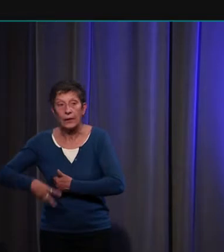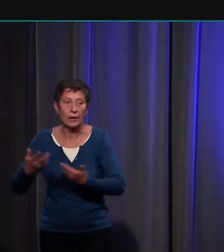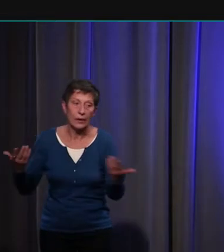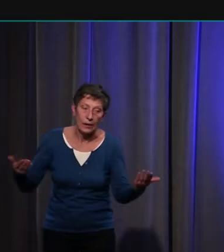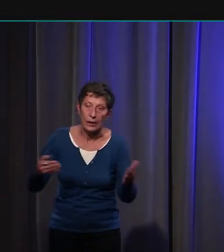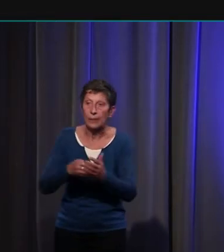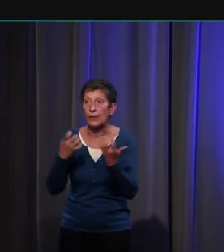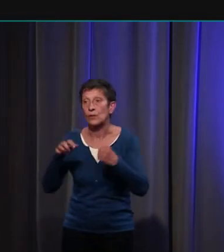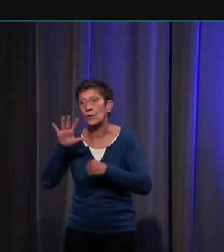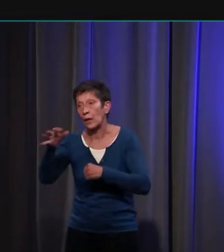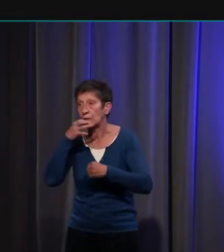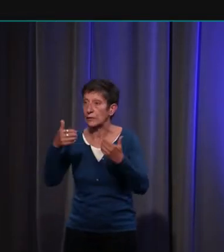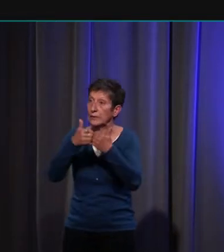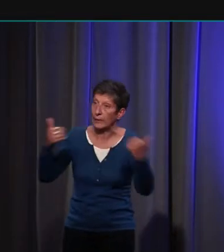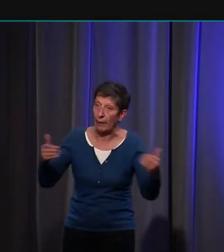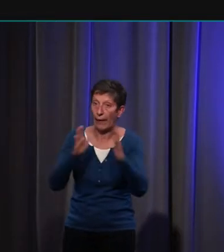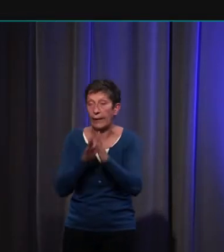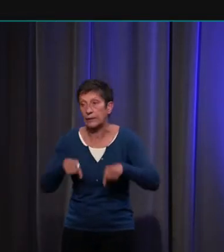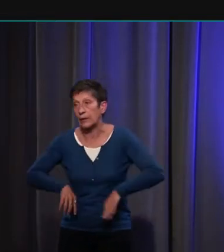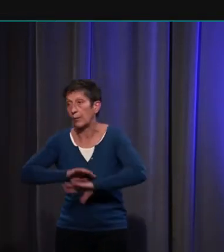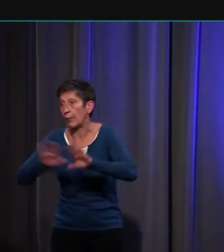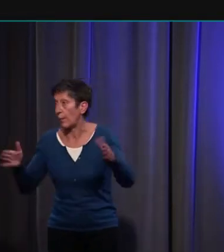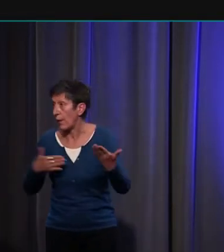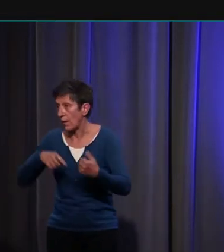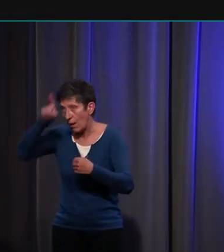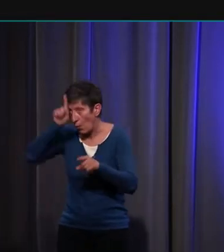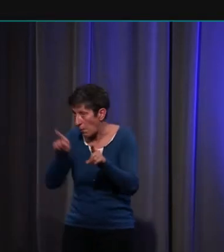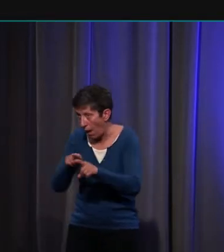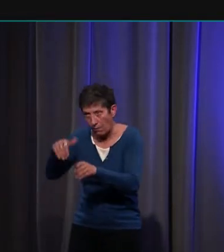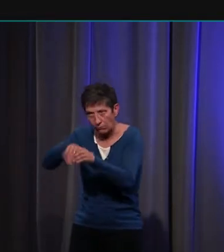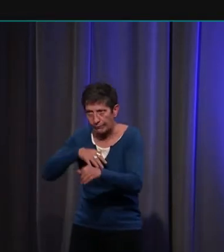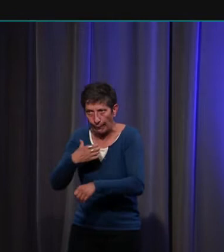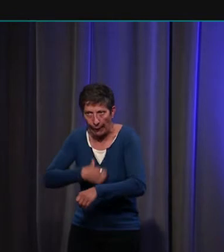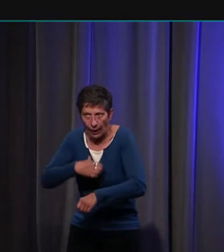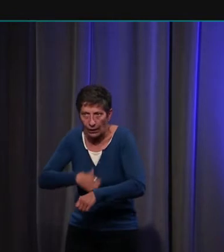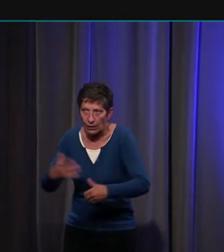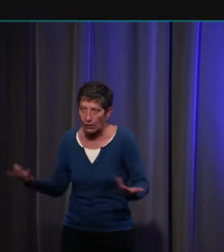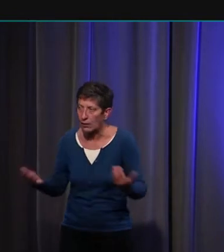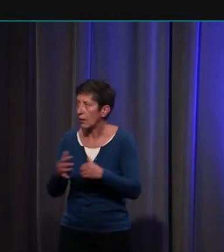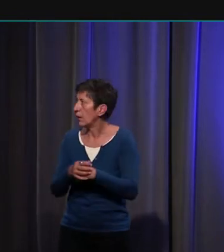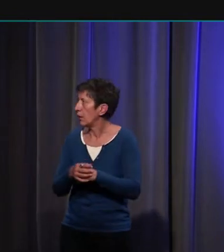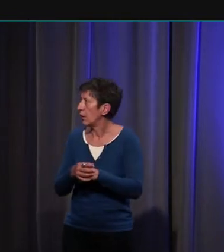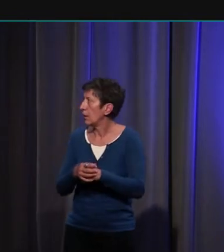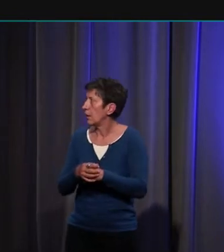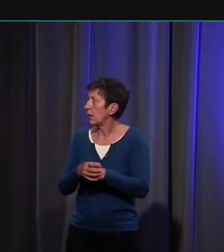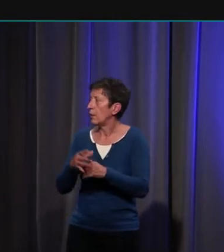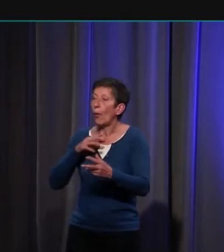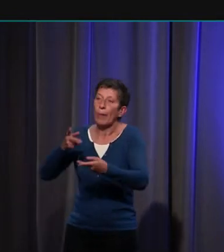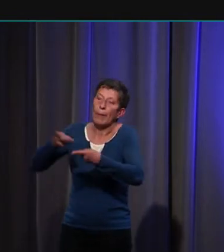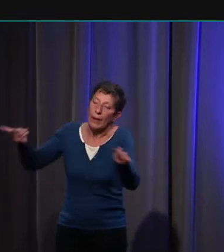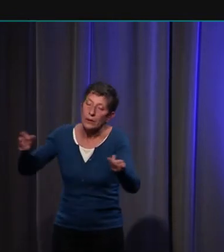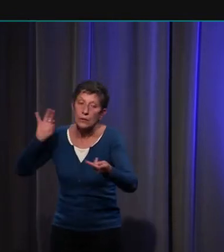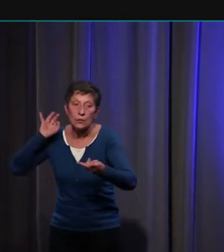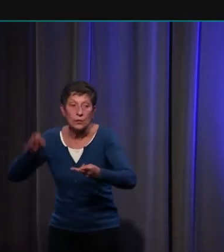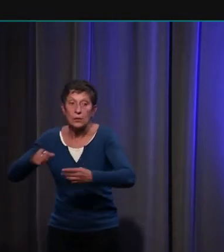et du côté allemand c'était pareil et puis il avait des aumôniers il savait des prêtres et sans doute ont prêché ça j'ai pas très bien étudié enchères en